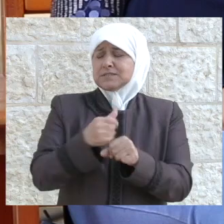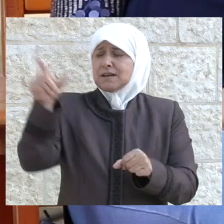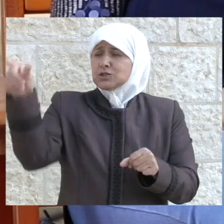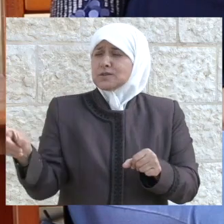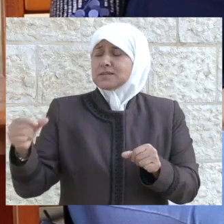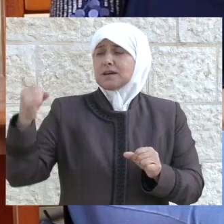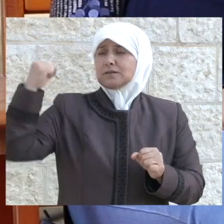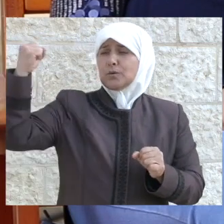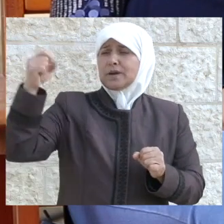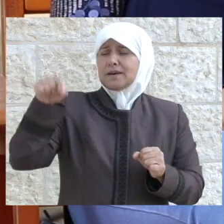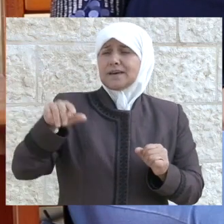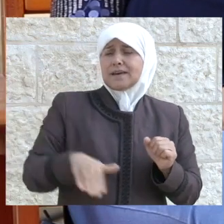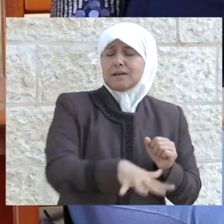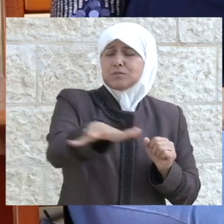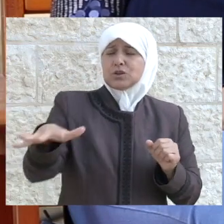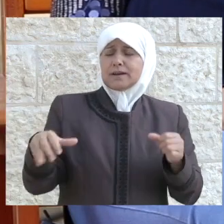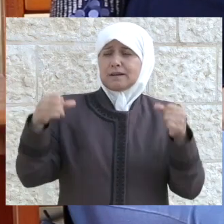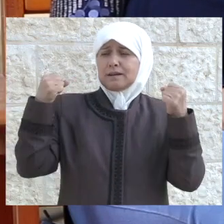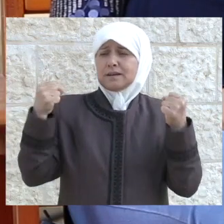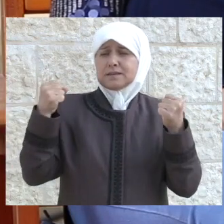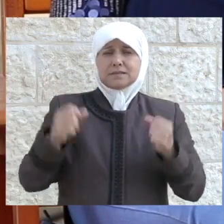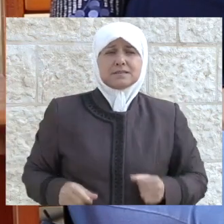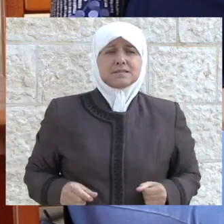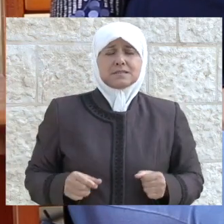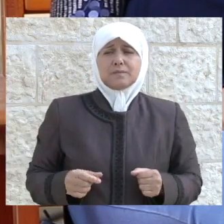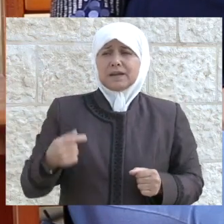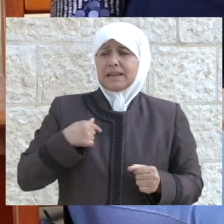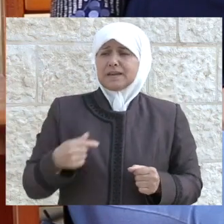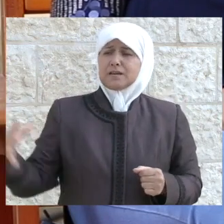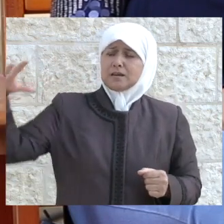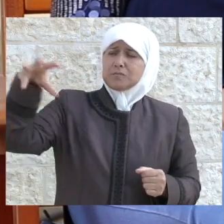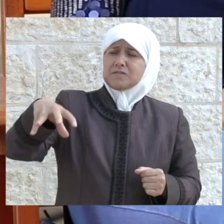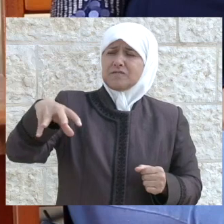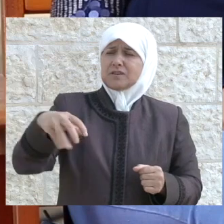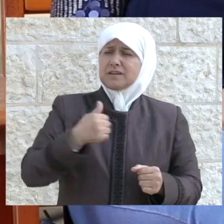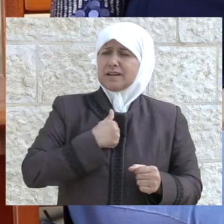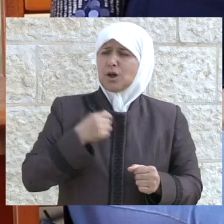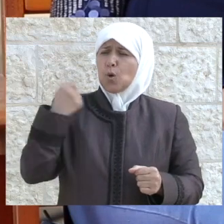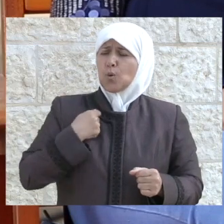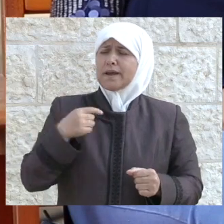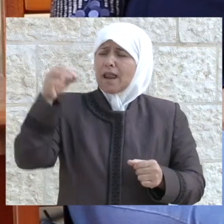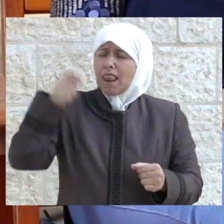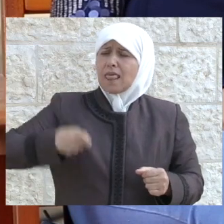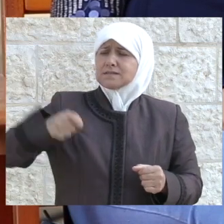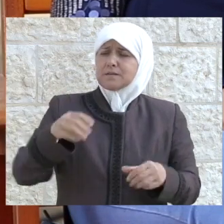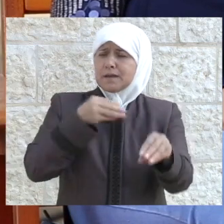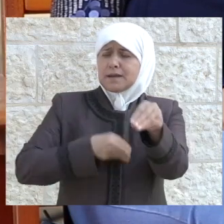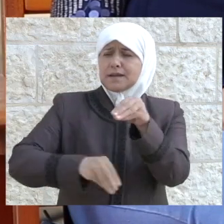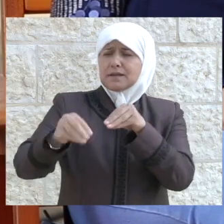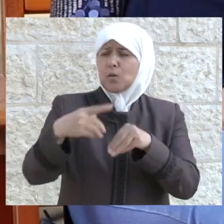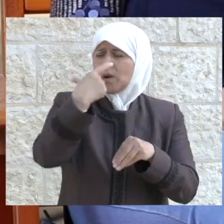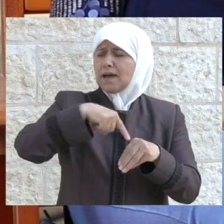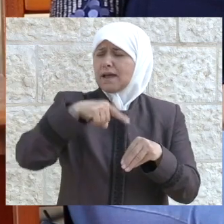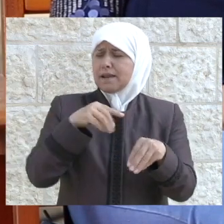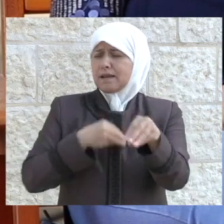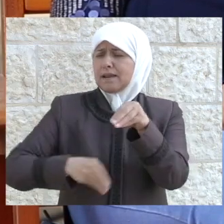قوية هي المواقف الصعبة اللي بتنفرض علينا غصبا عنا وبتجبرنا يتحول حالنا من حال